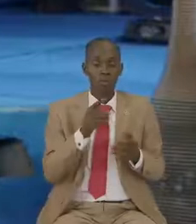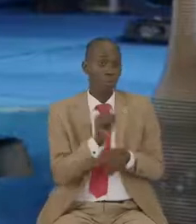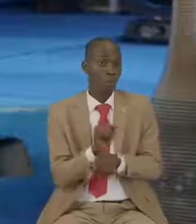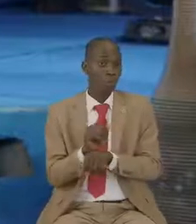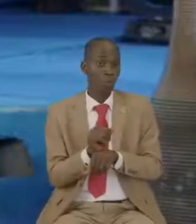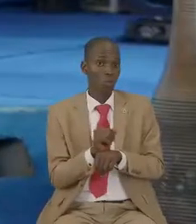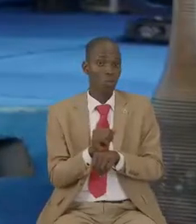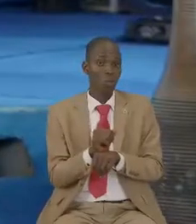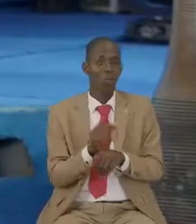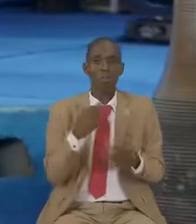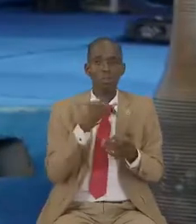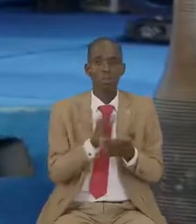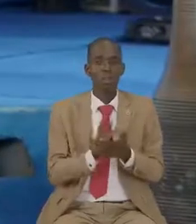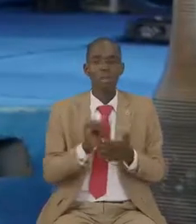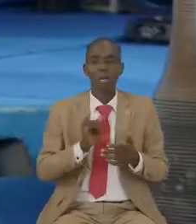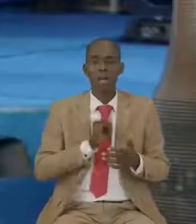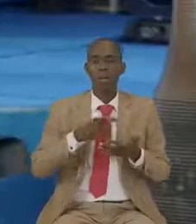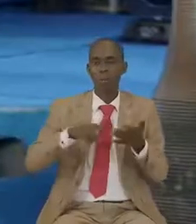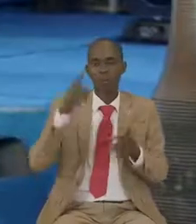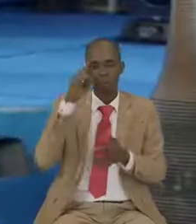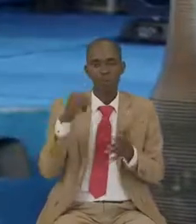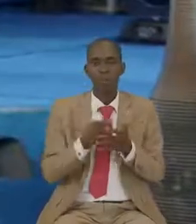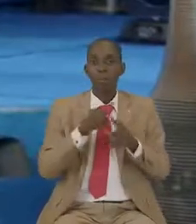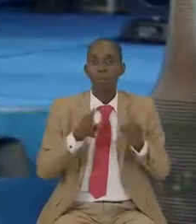ce sont les œuvres de Christ. Tu dis,